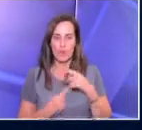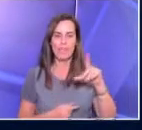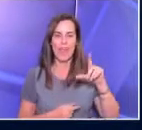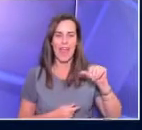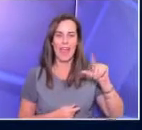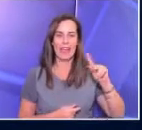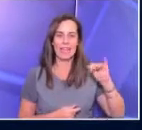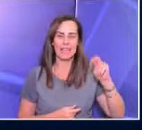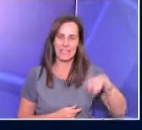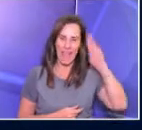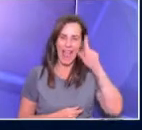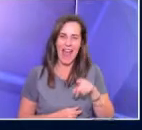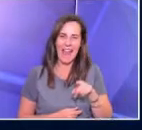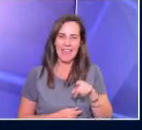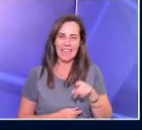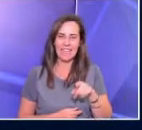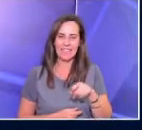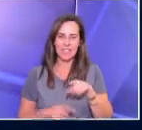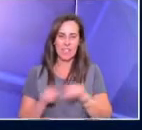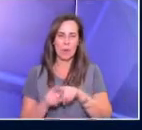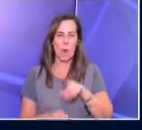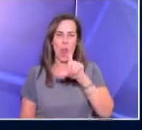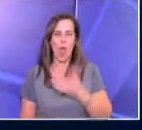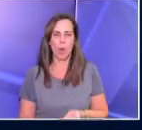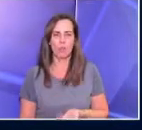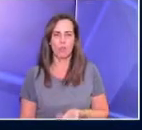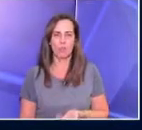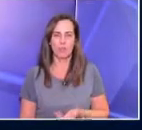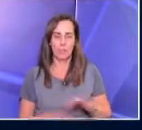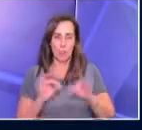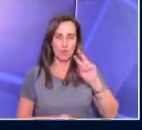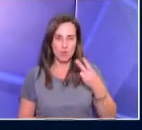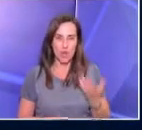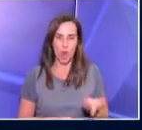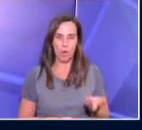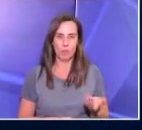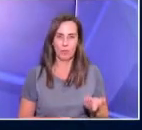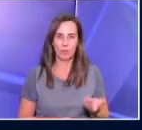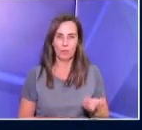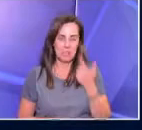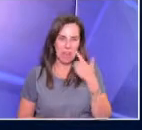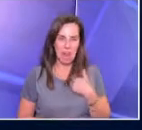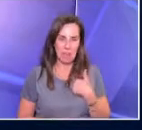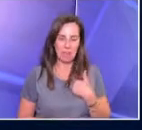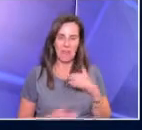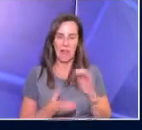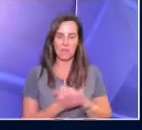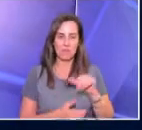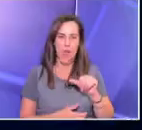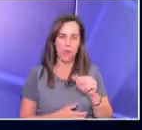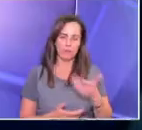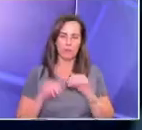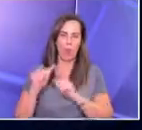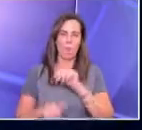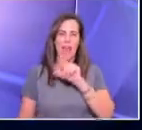אלקין. אלקין זה הבייס של משה לאון. אם אנחנו מדברים סיבוב שני, נראה לי, החברים של אלקין הולכים עם